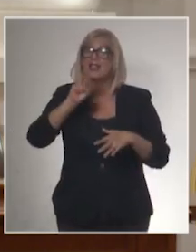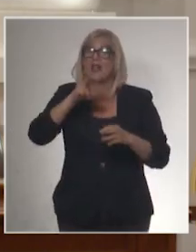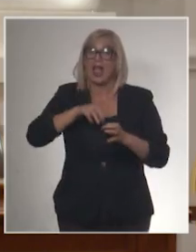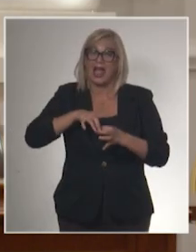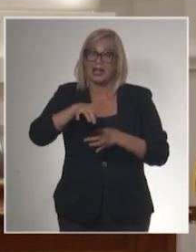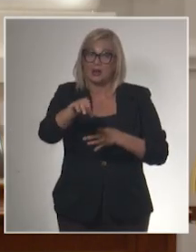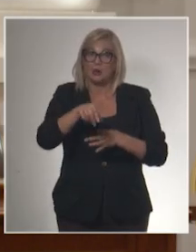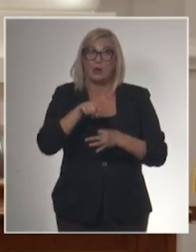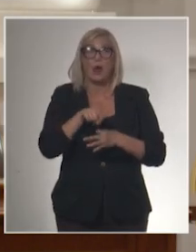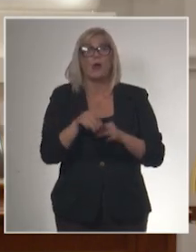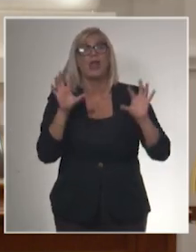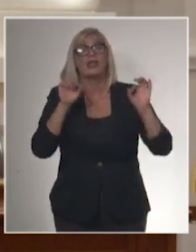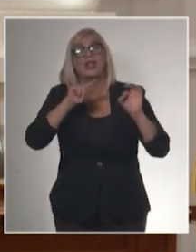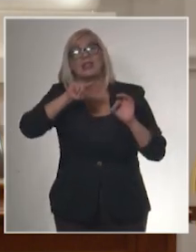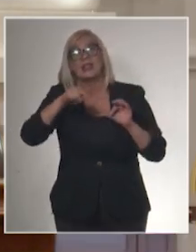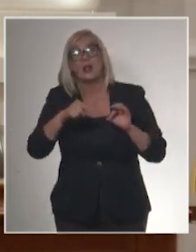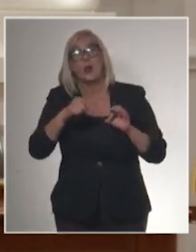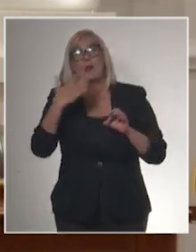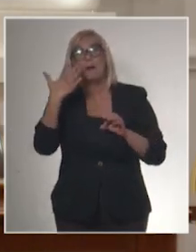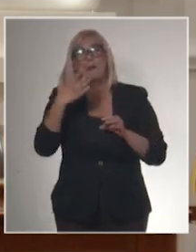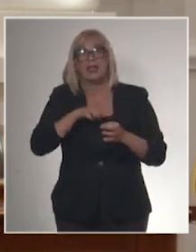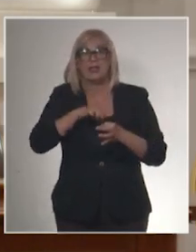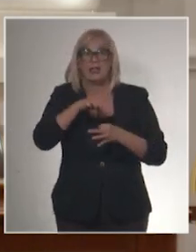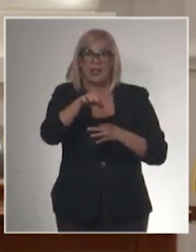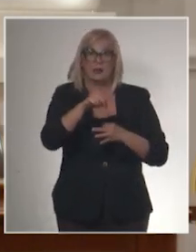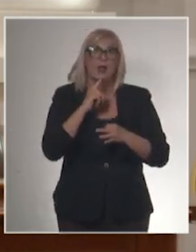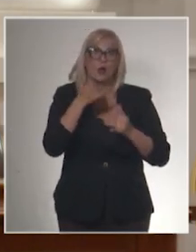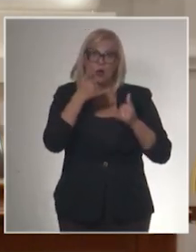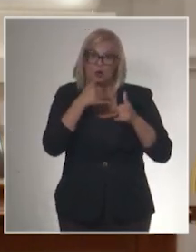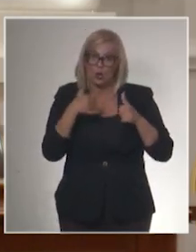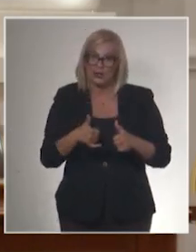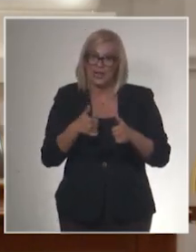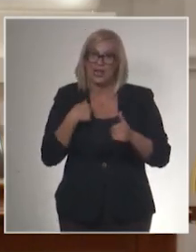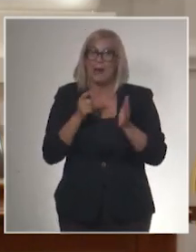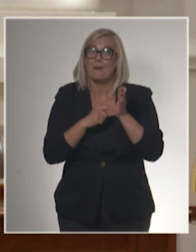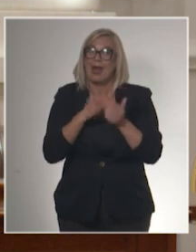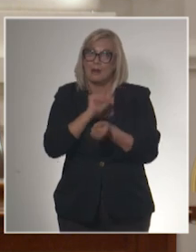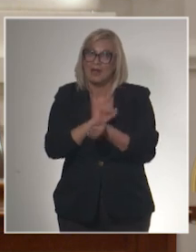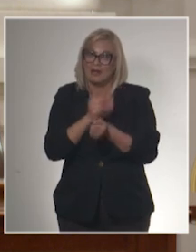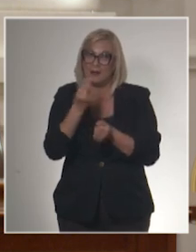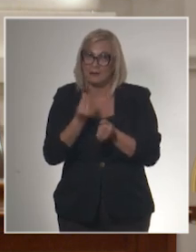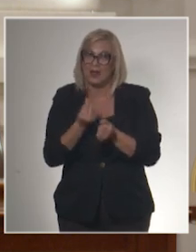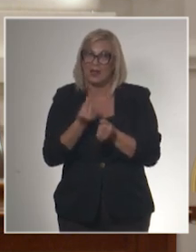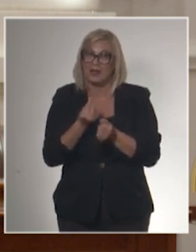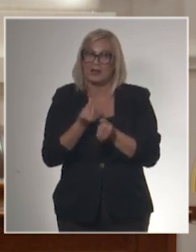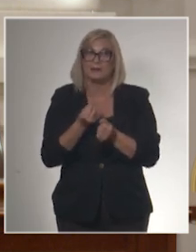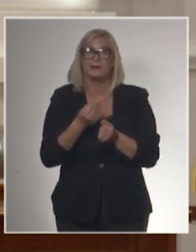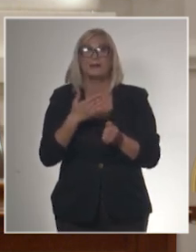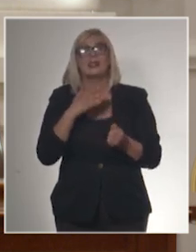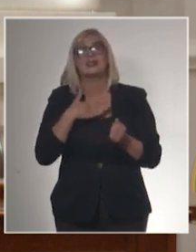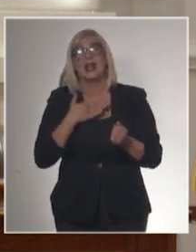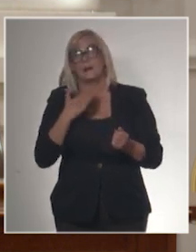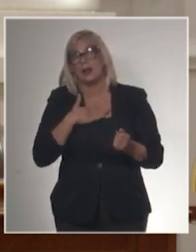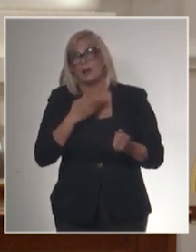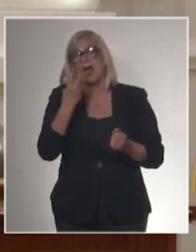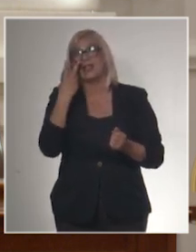евалуација. Овие 10,5 километри кои што се предмет на денешниот заем ќе имаат во двата правци